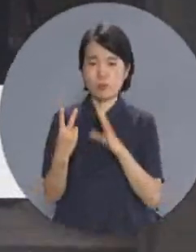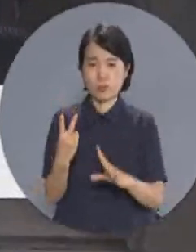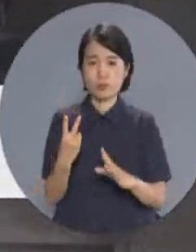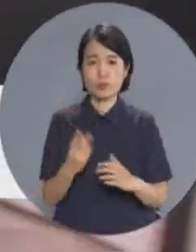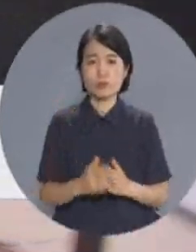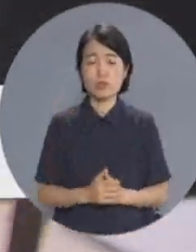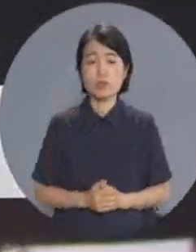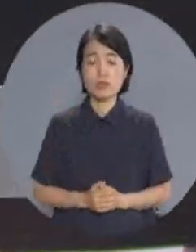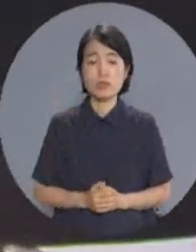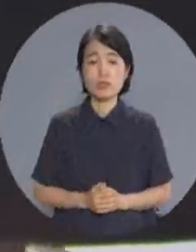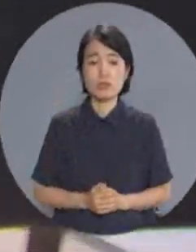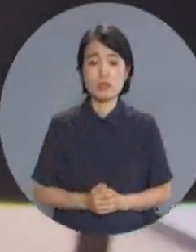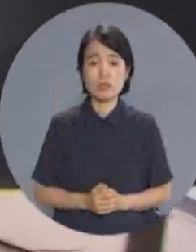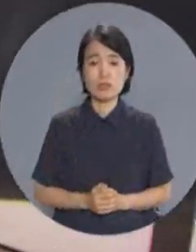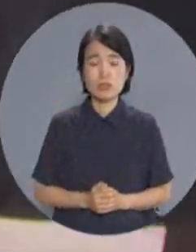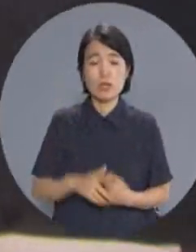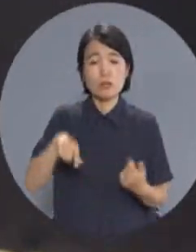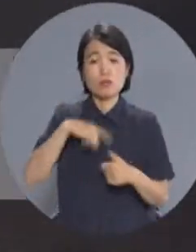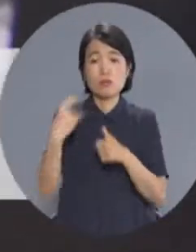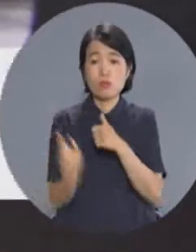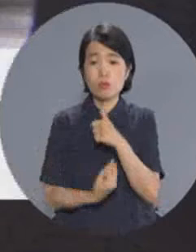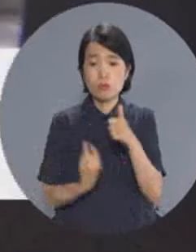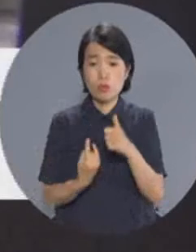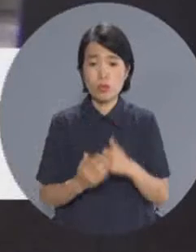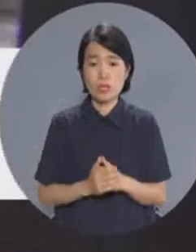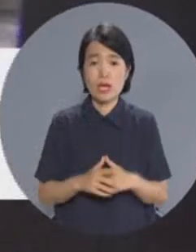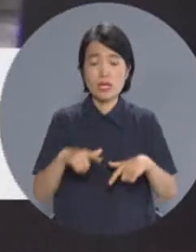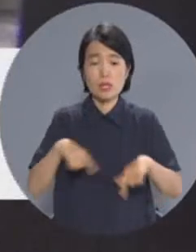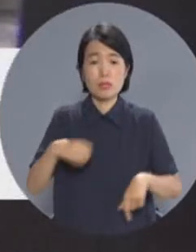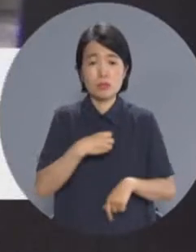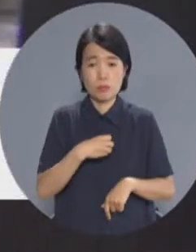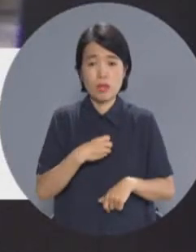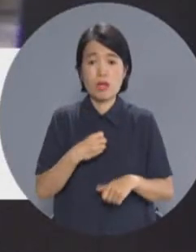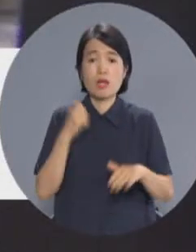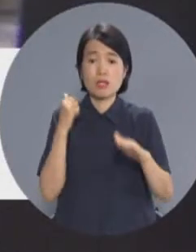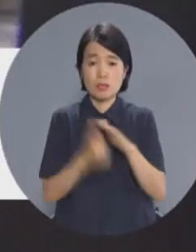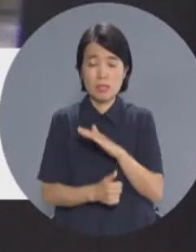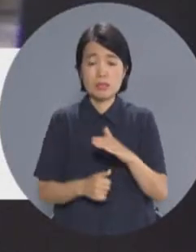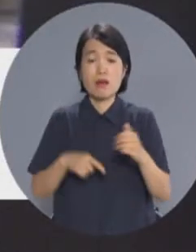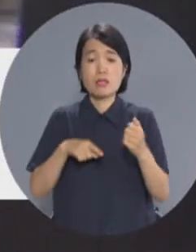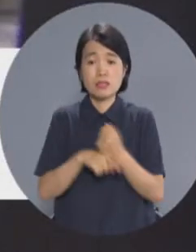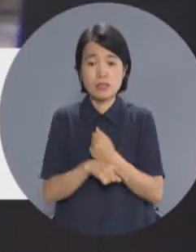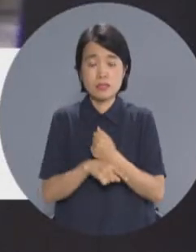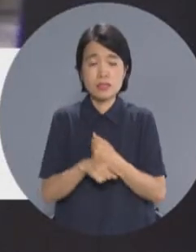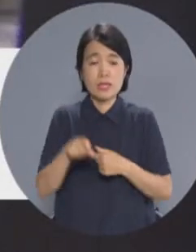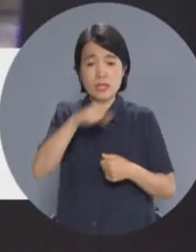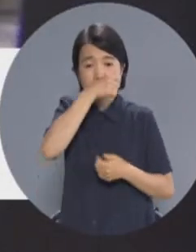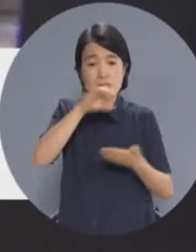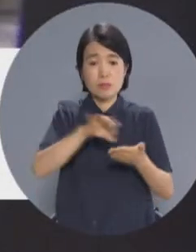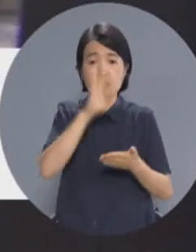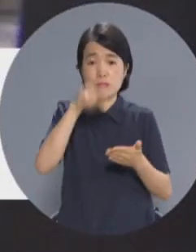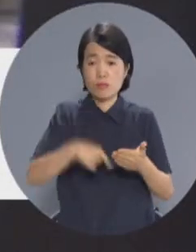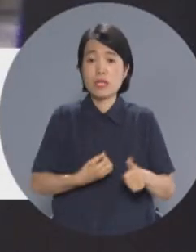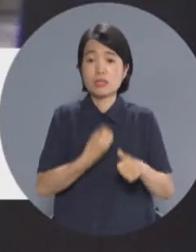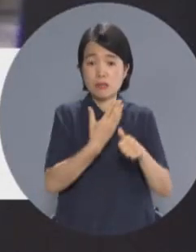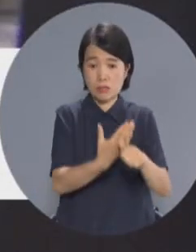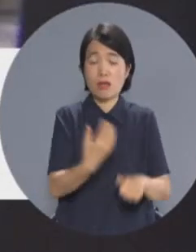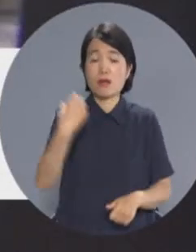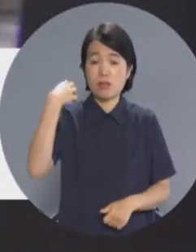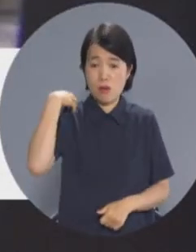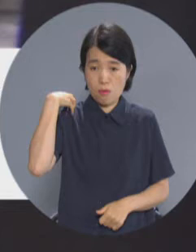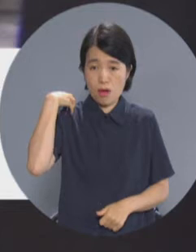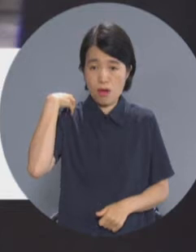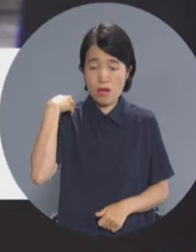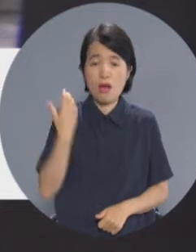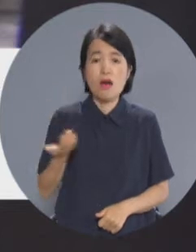2명뿐입니다. 네, 운영위원회가 일반 조합원들을 대표해서 그 뜻을 집행부에